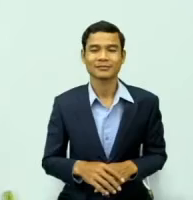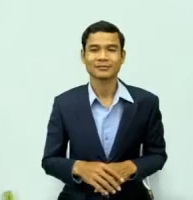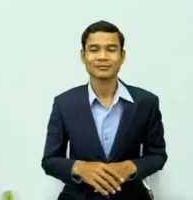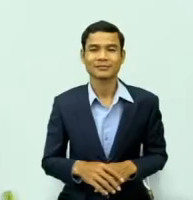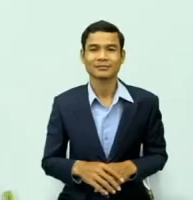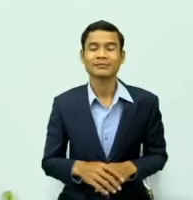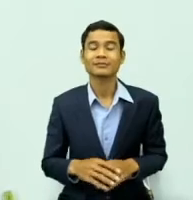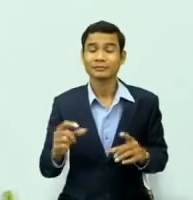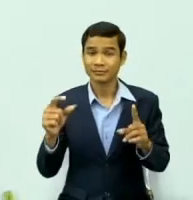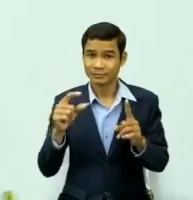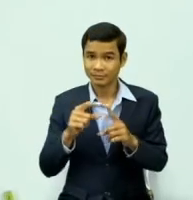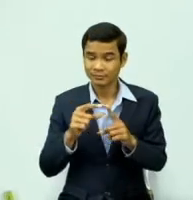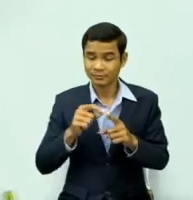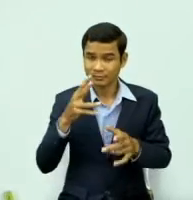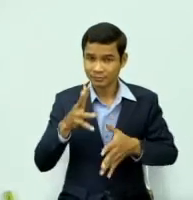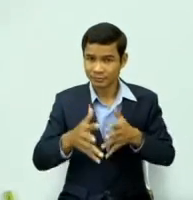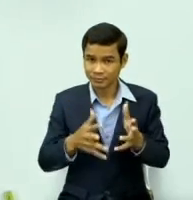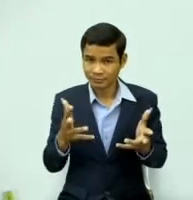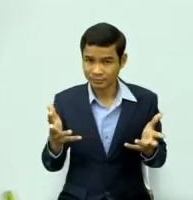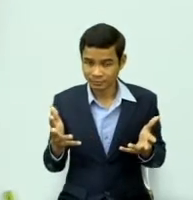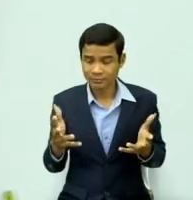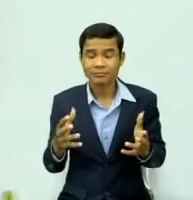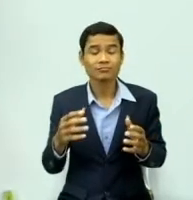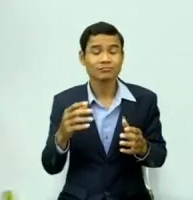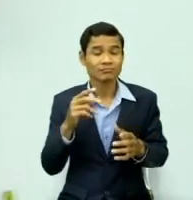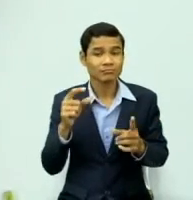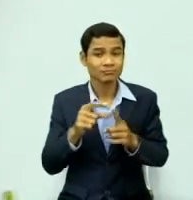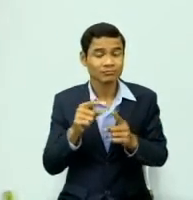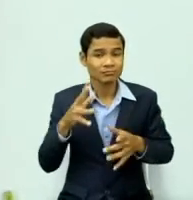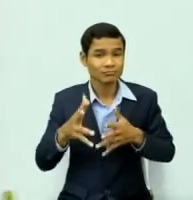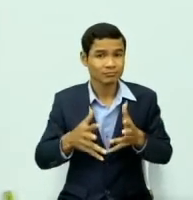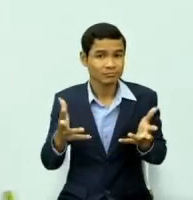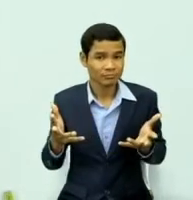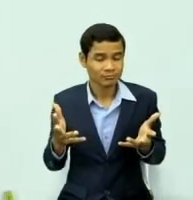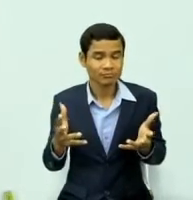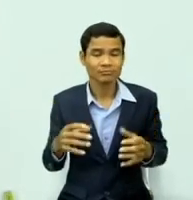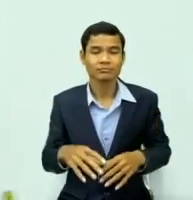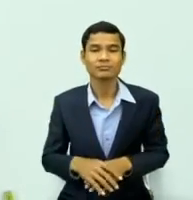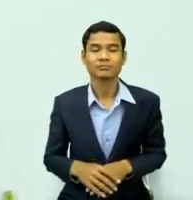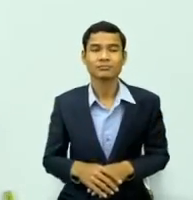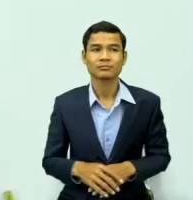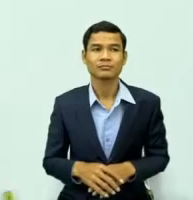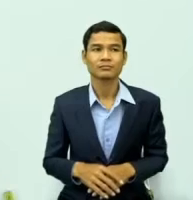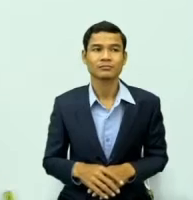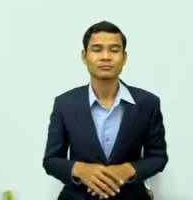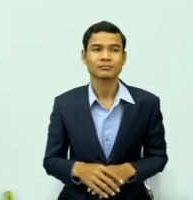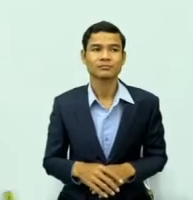chà bị ní cái dân an thá hai dân mình lấy con chà